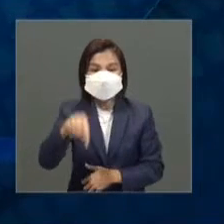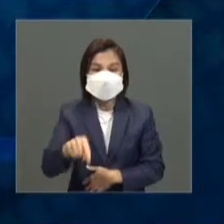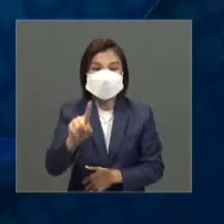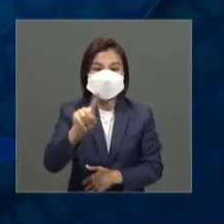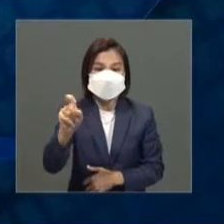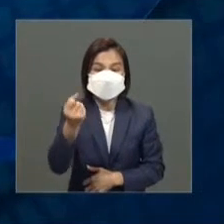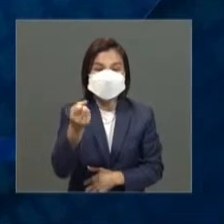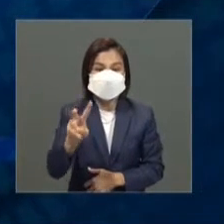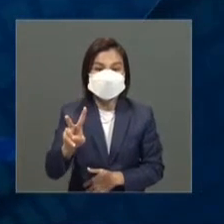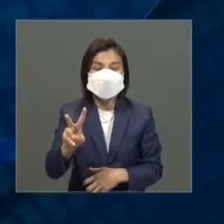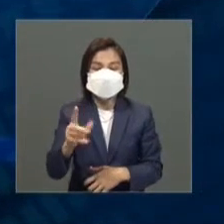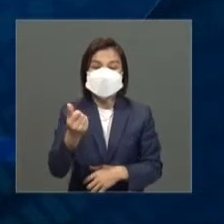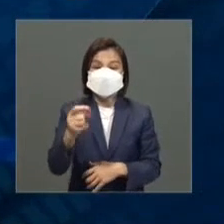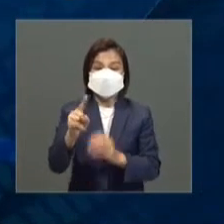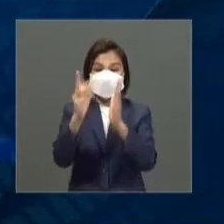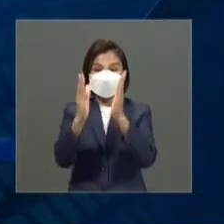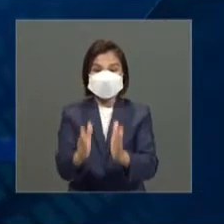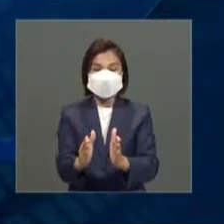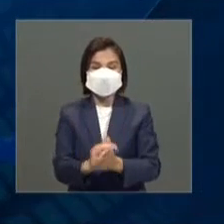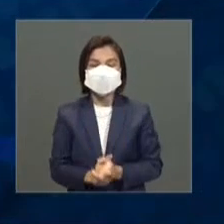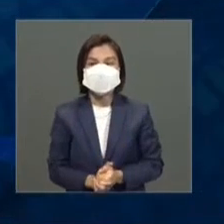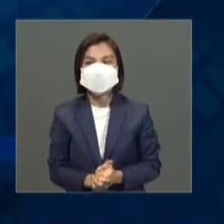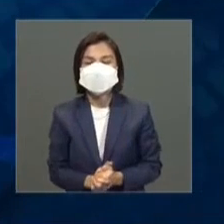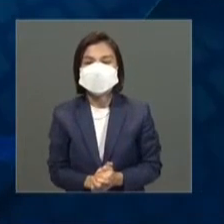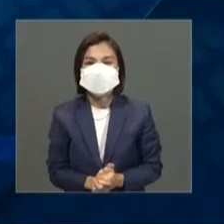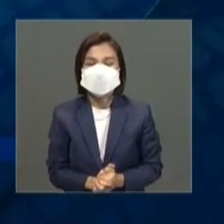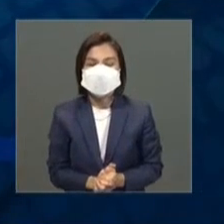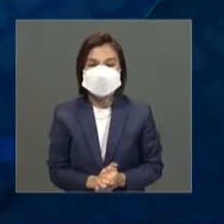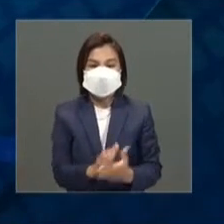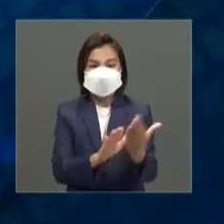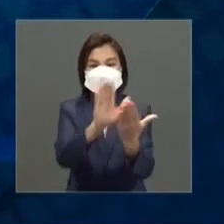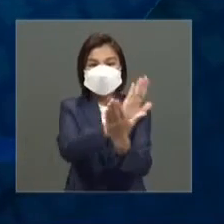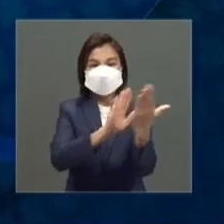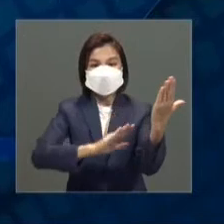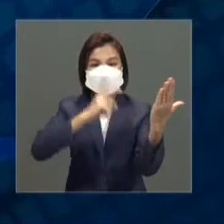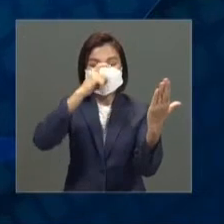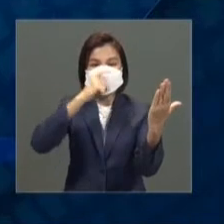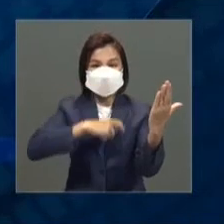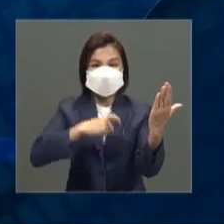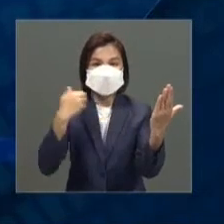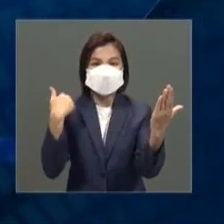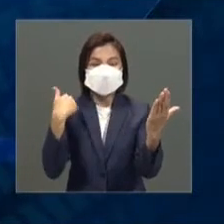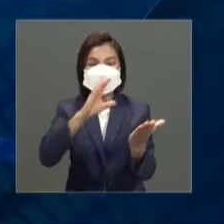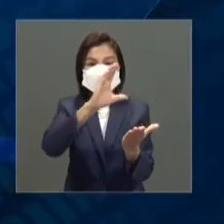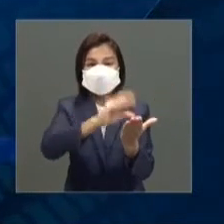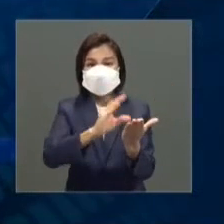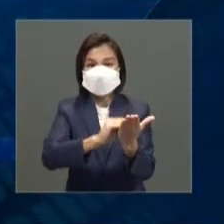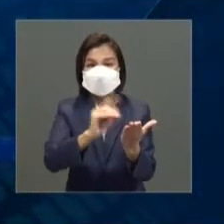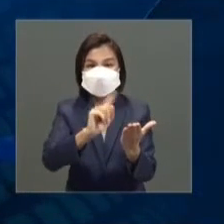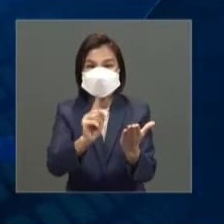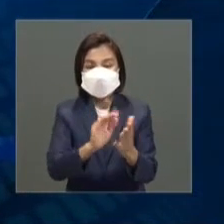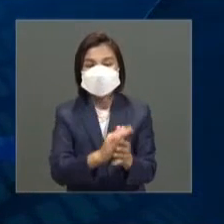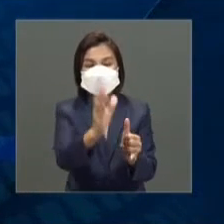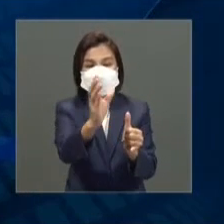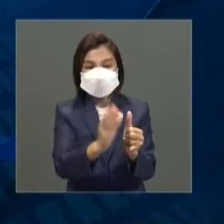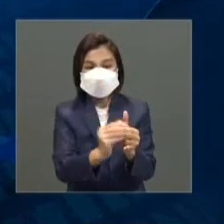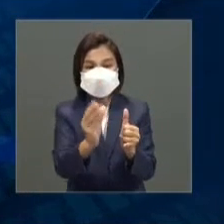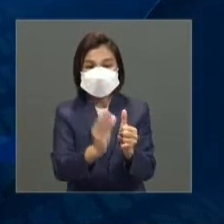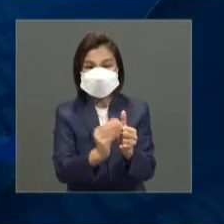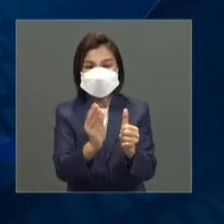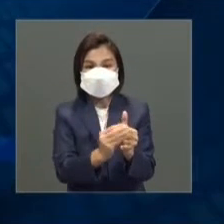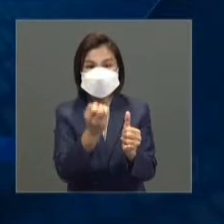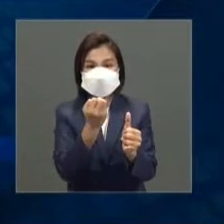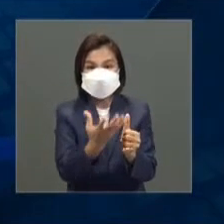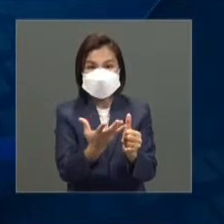ายครับประเทศไทยเราก็ยังอยู่ในกลุ่มที่มีตัวเลขที่สูงนะครับแต่ก็ยัง